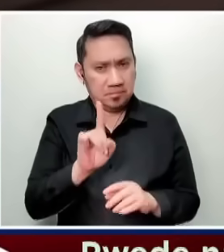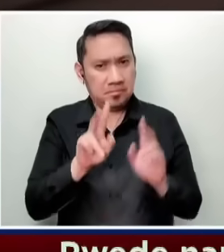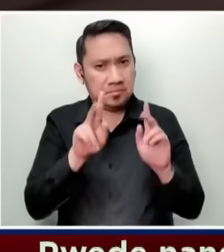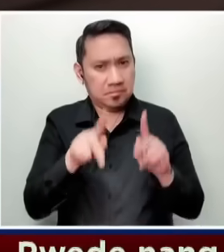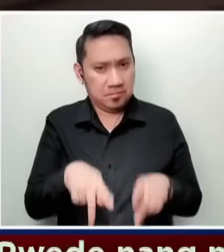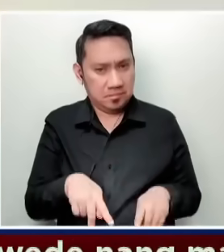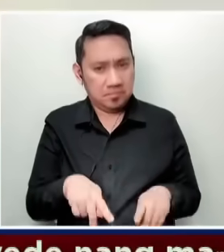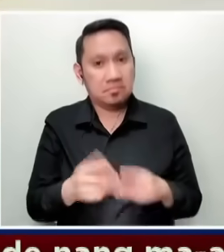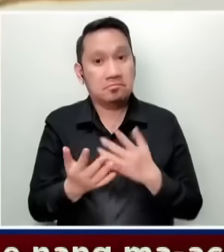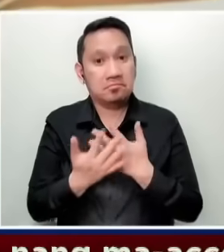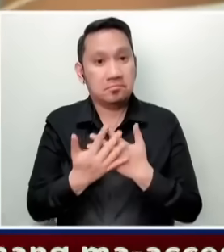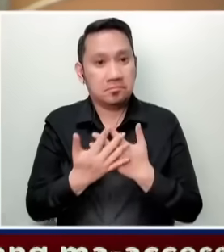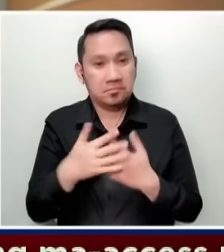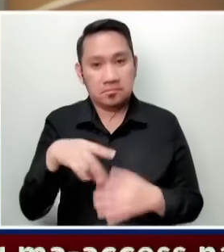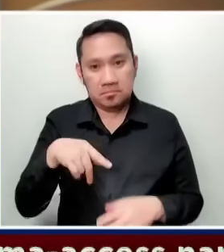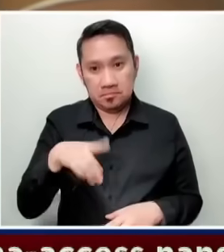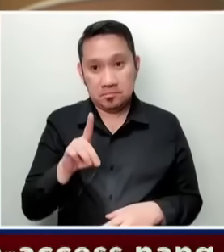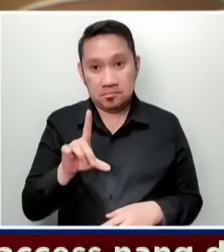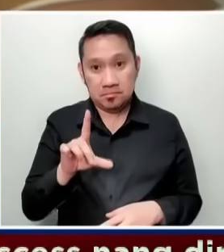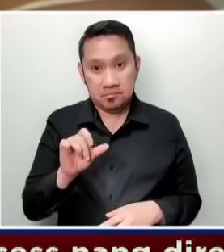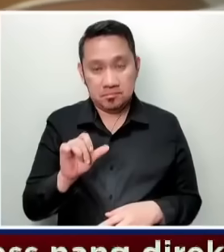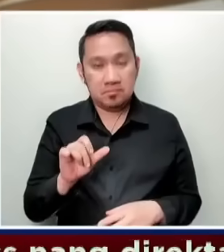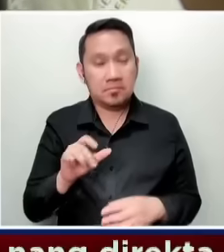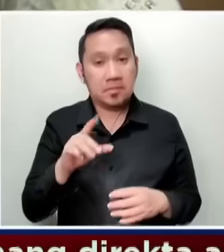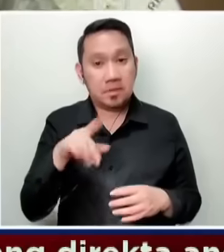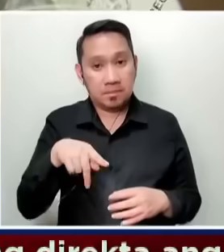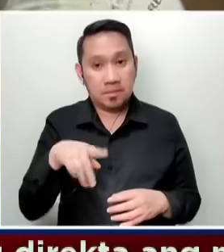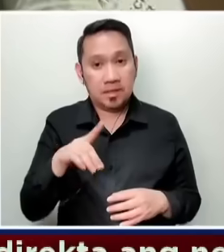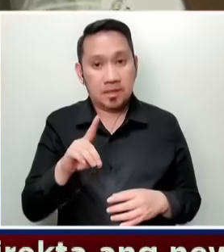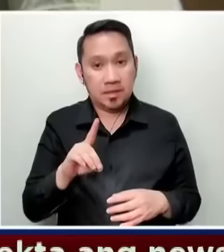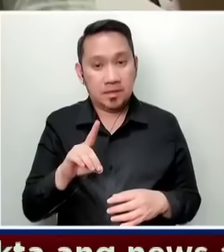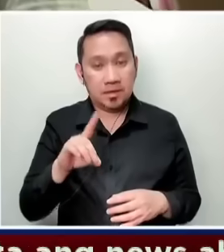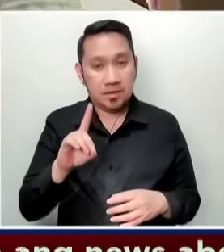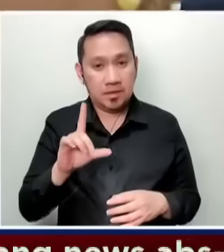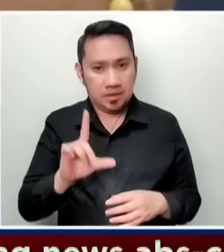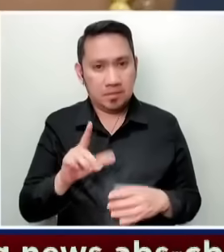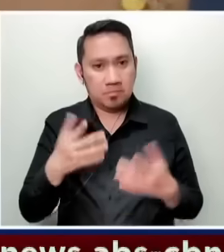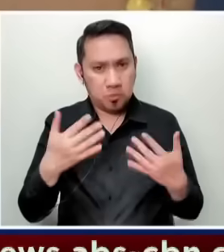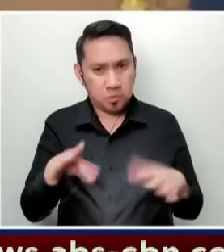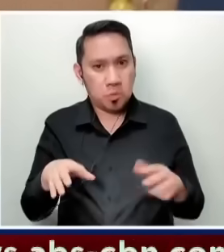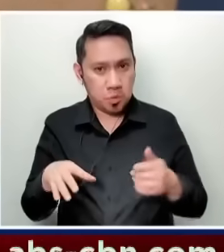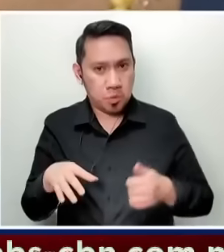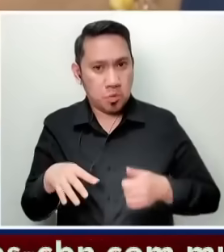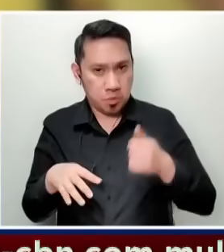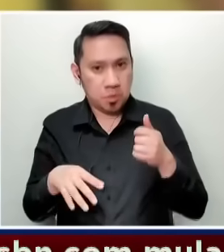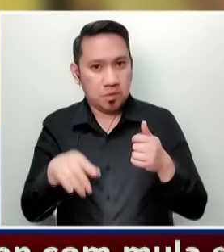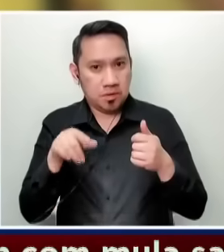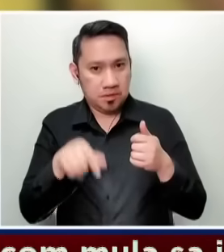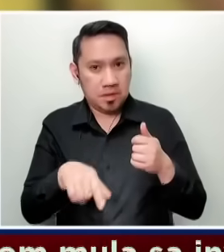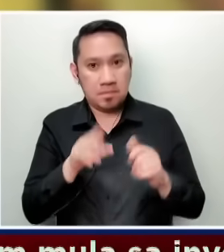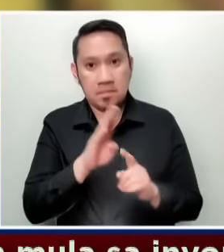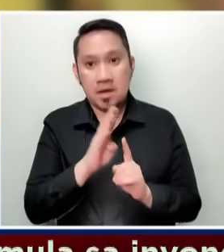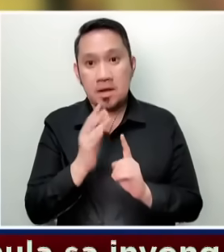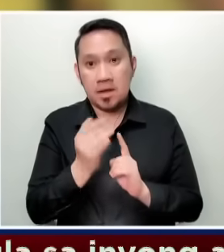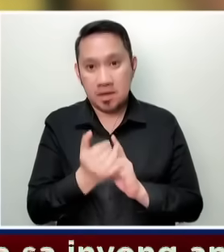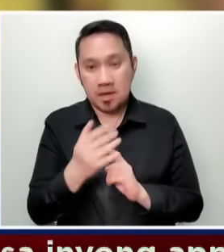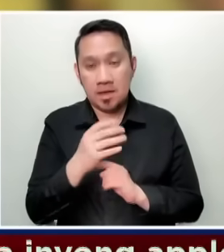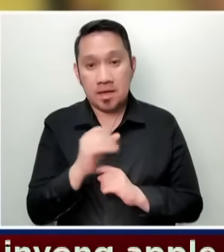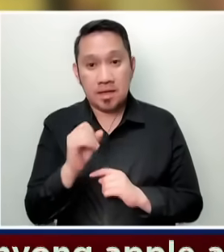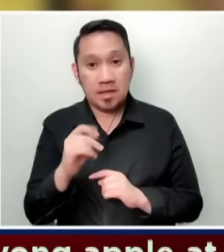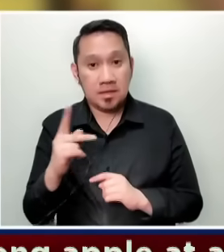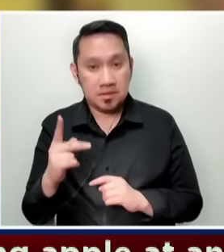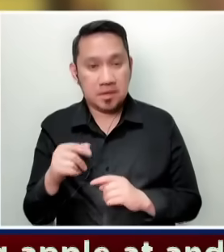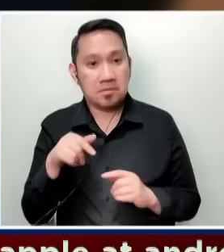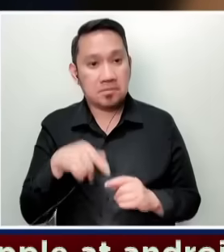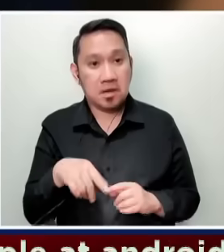o PDL matapos manalo sa katatapos lang na barangay at sangguniang kabataan elections. Uupo rin bilang kagawad